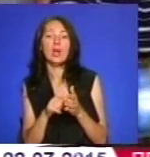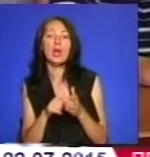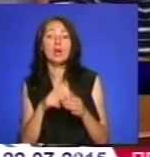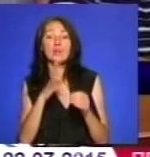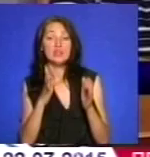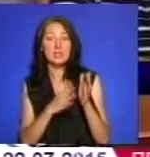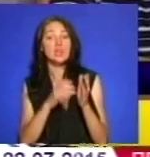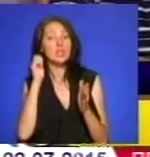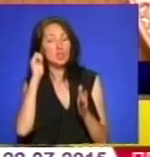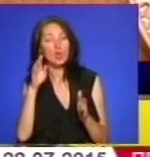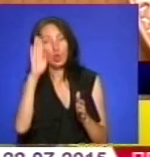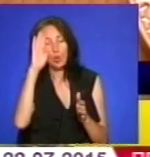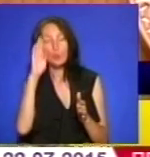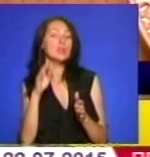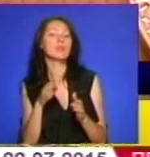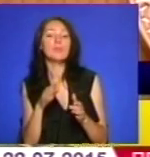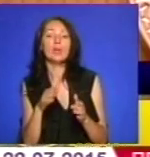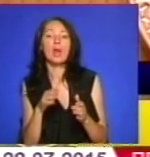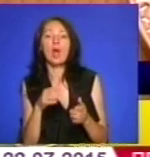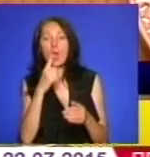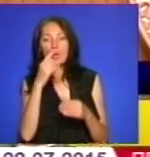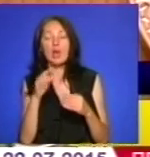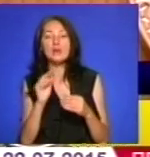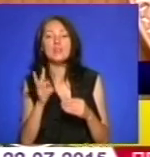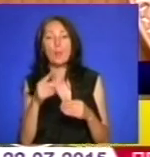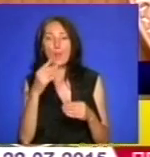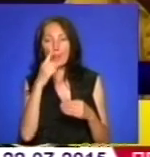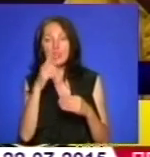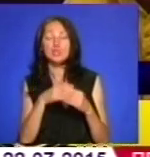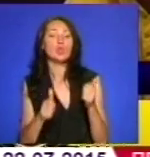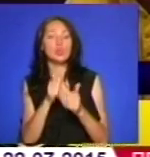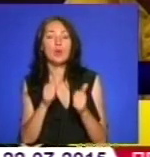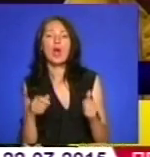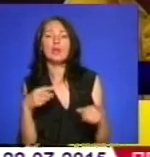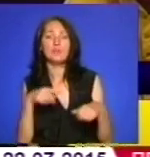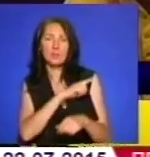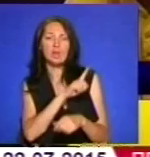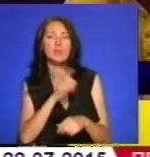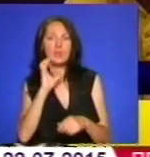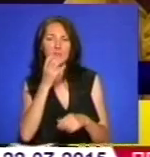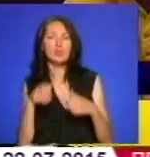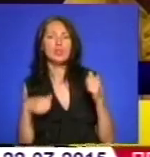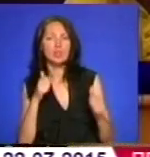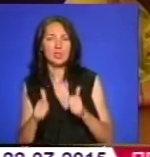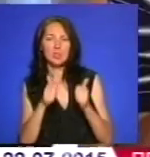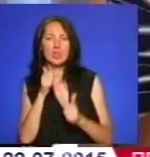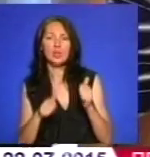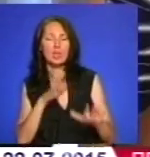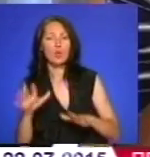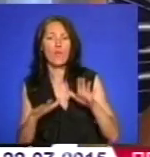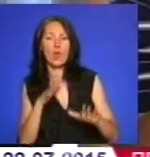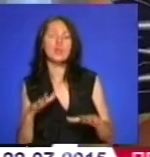19-річному спортсмену ніколи. Чим ближче до змагань, тим інтенсивніше тренування – запорука успіху тандем з батьком-тренером. Тренується